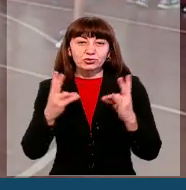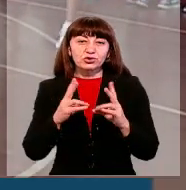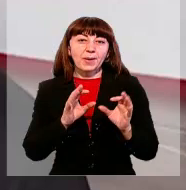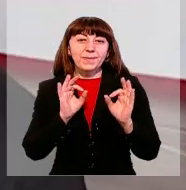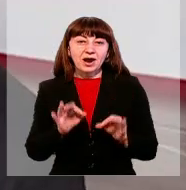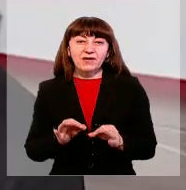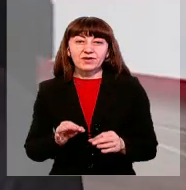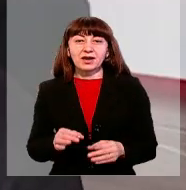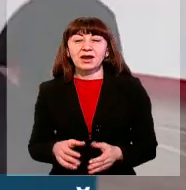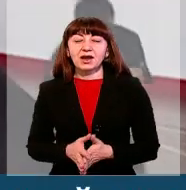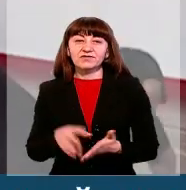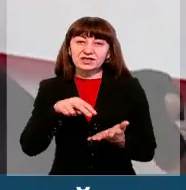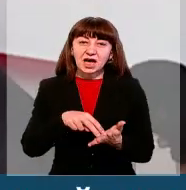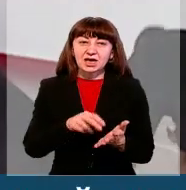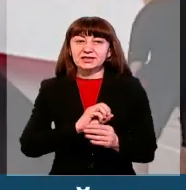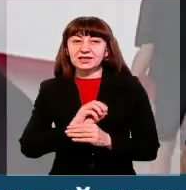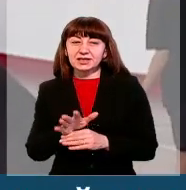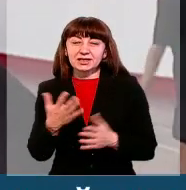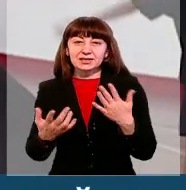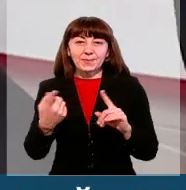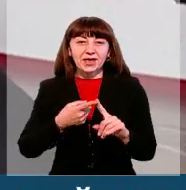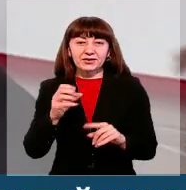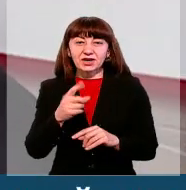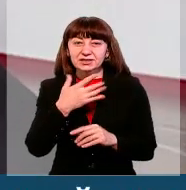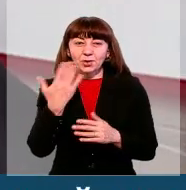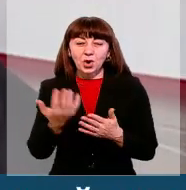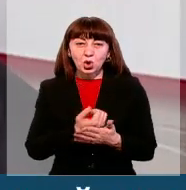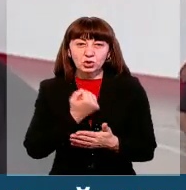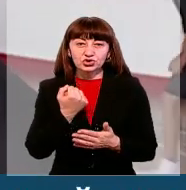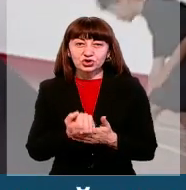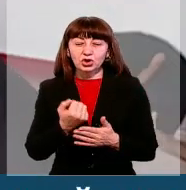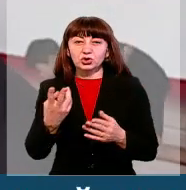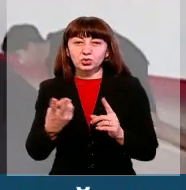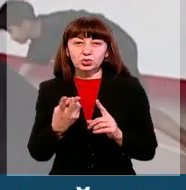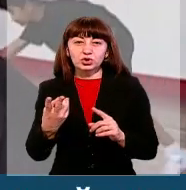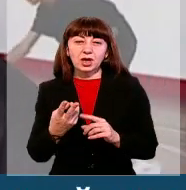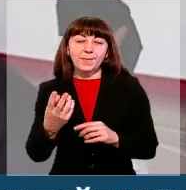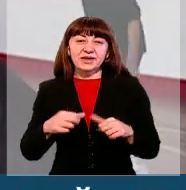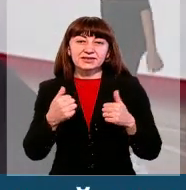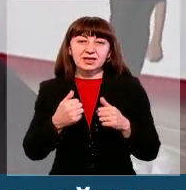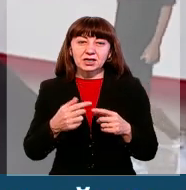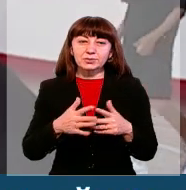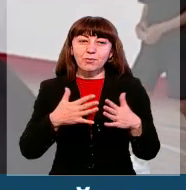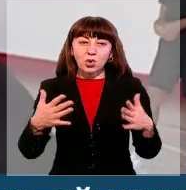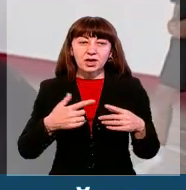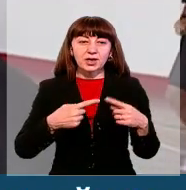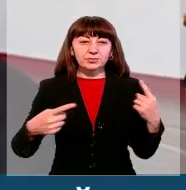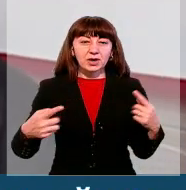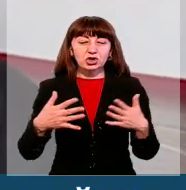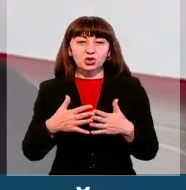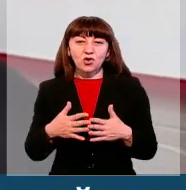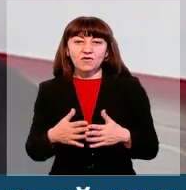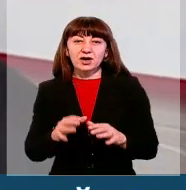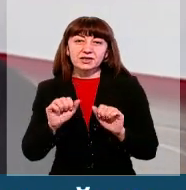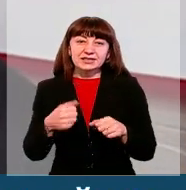жалпы бәрі ұнайды. Мысалы аламызды аяқты дұрыс қою керек. Ана линияға мысалы кішкене аттыңыз ғой, сол